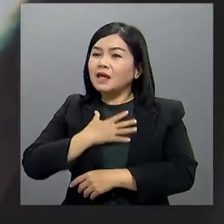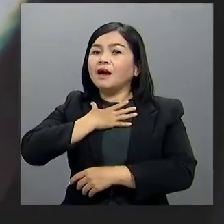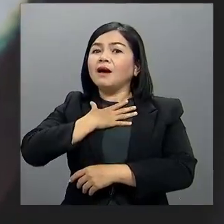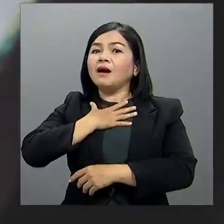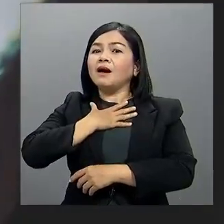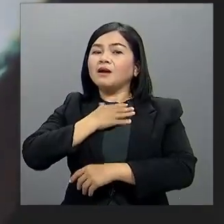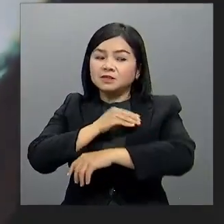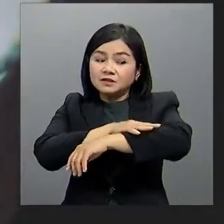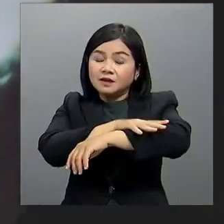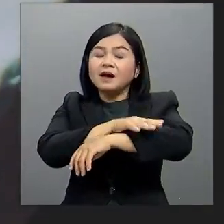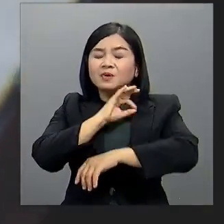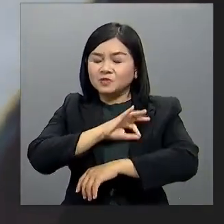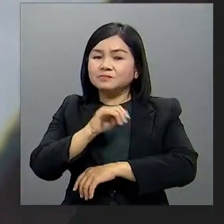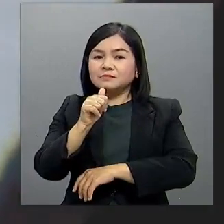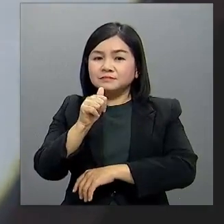เลย